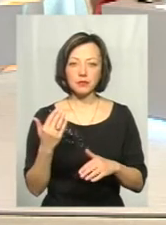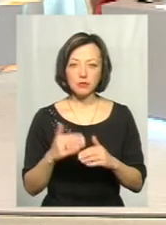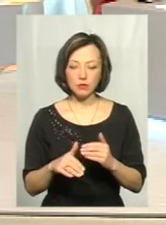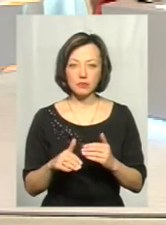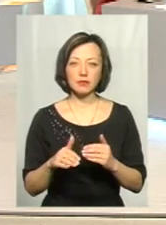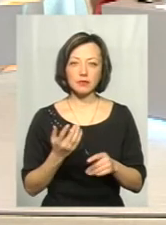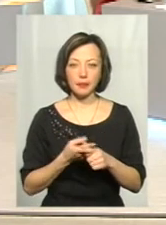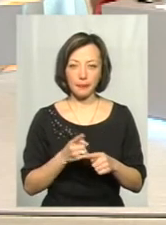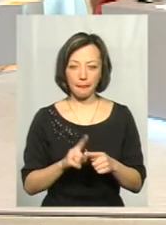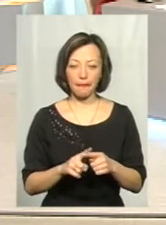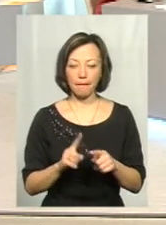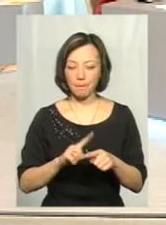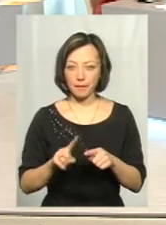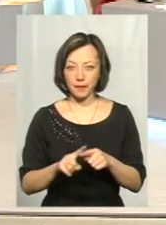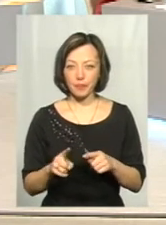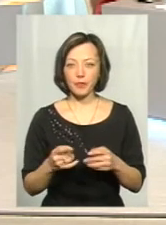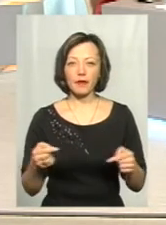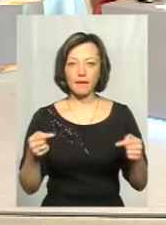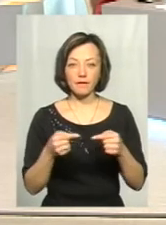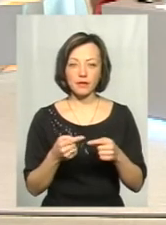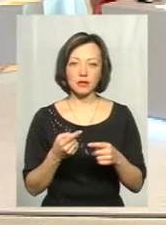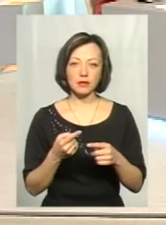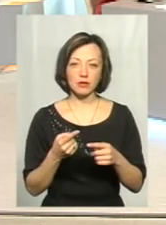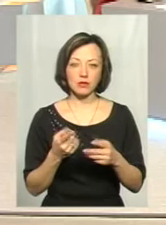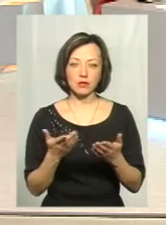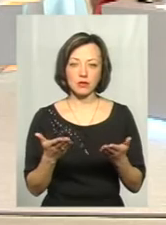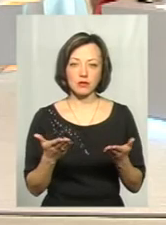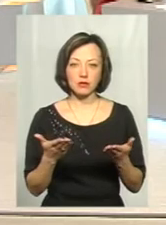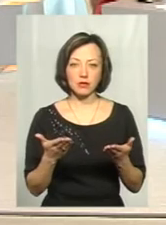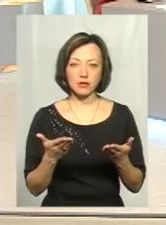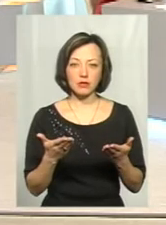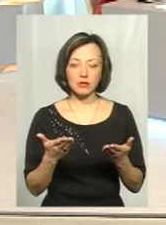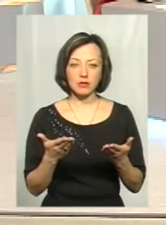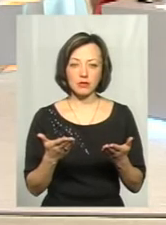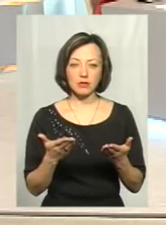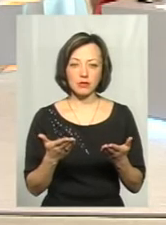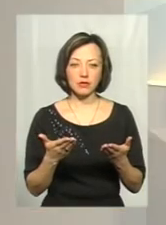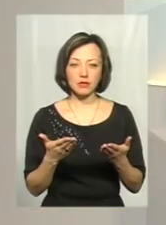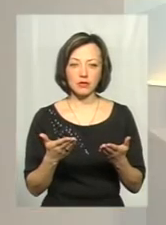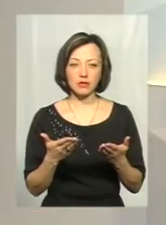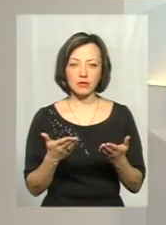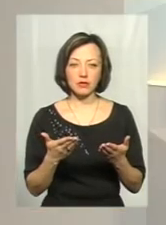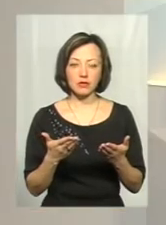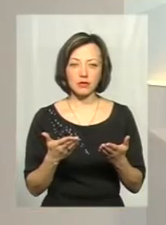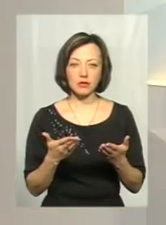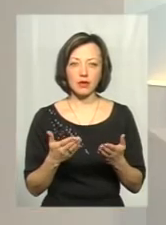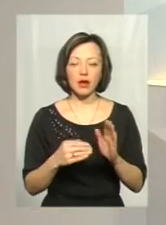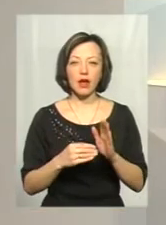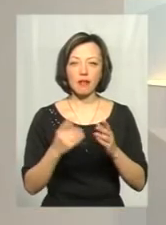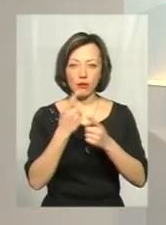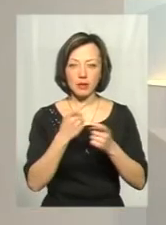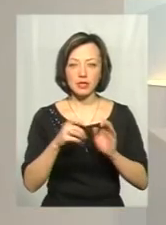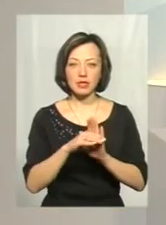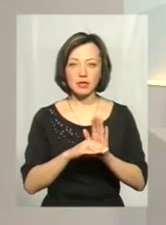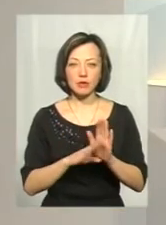вже от оце на днях буде визначений оцей медичний інформаційний система, яка